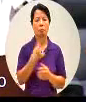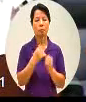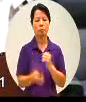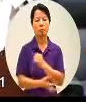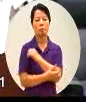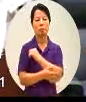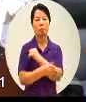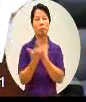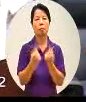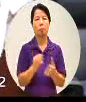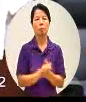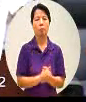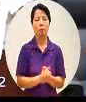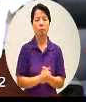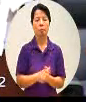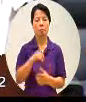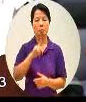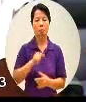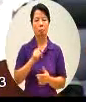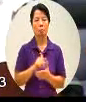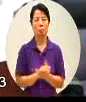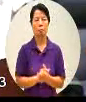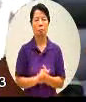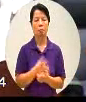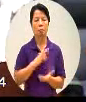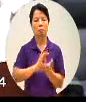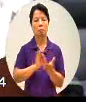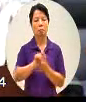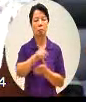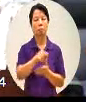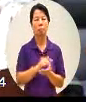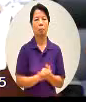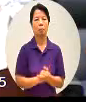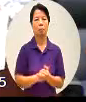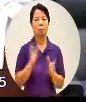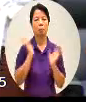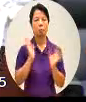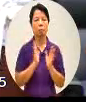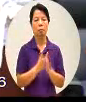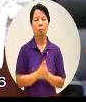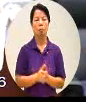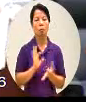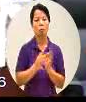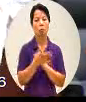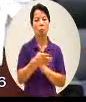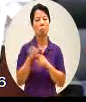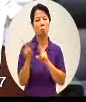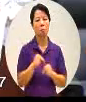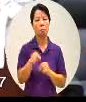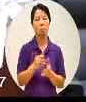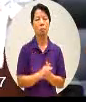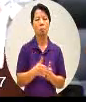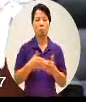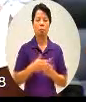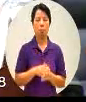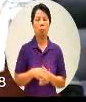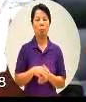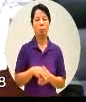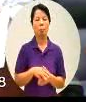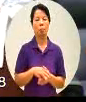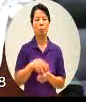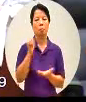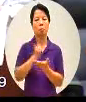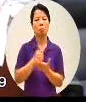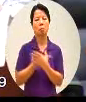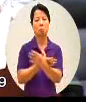成教职员的用的人。啊，囡仔要为什么要去做？为着技工嘉奖，较巴结